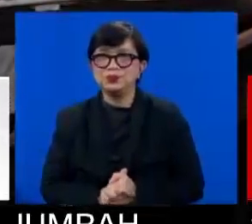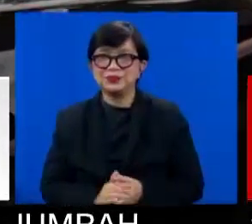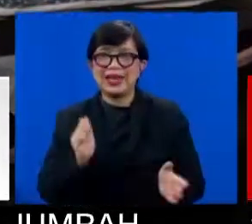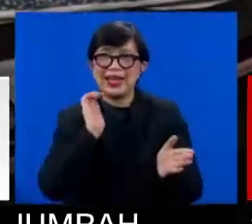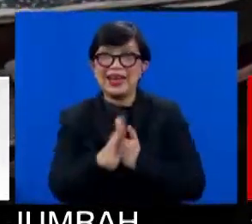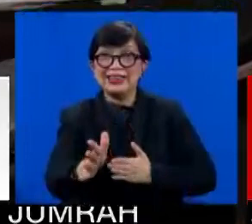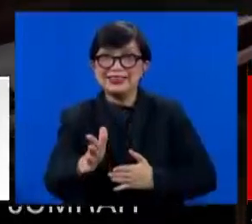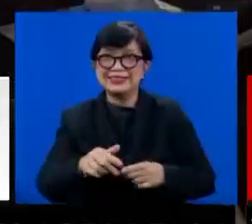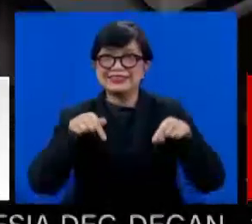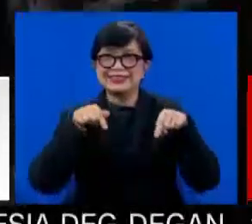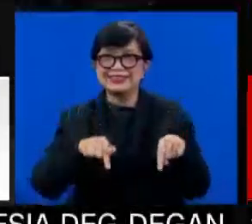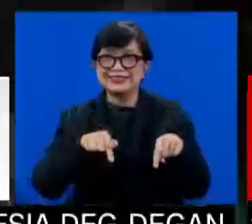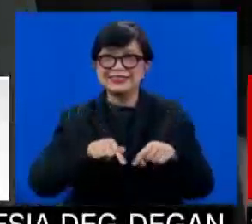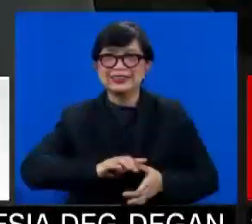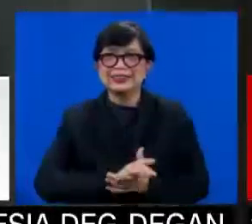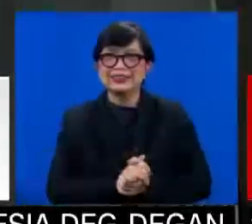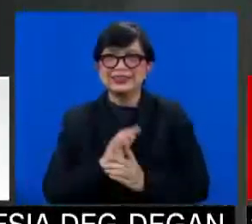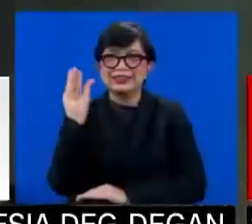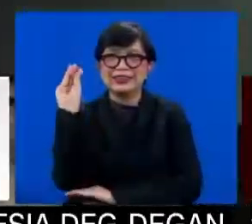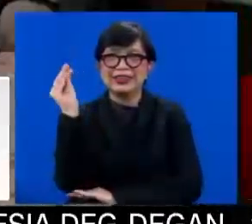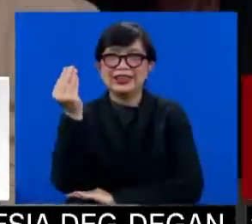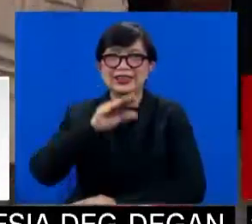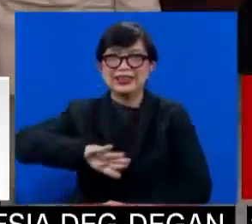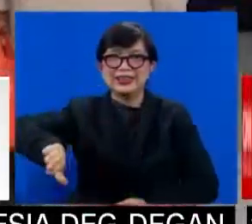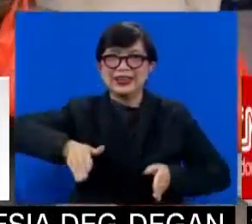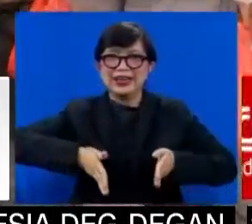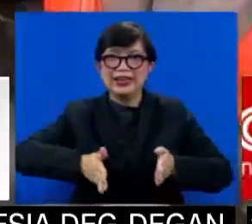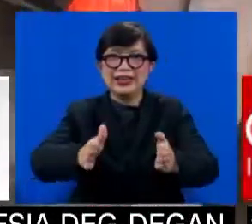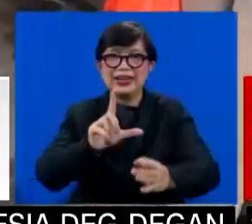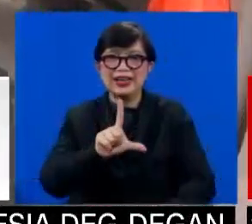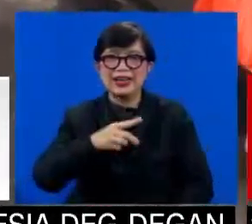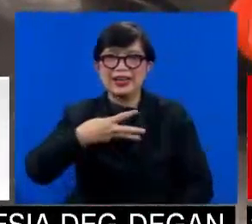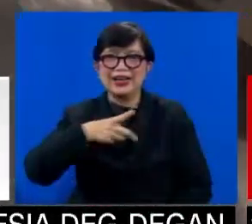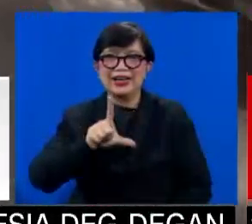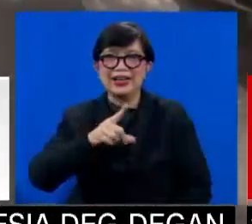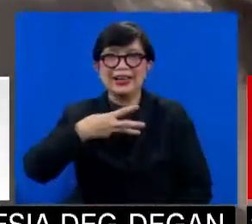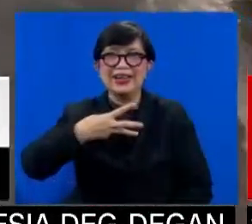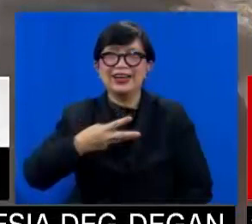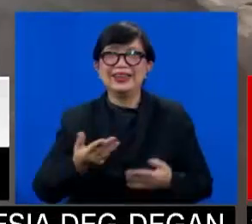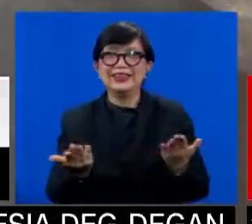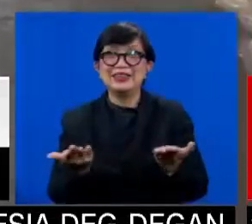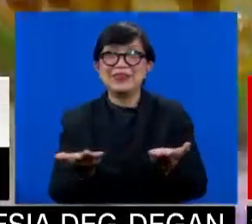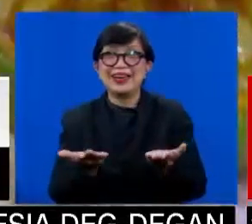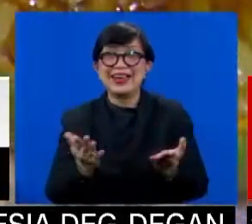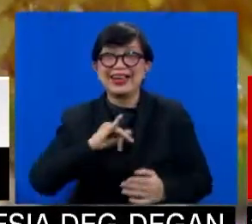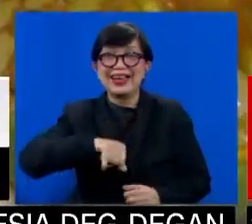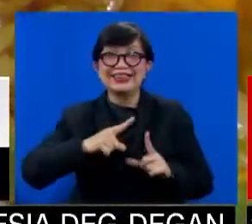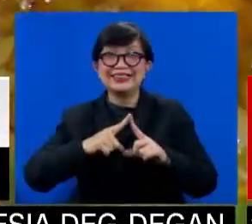Lanjut kita meluncur ke timur ibu kota, tepatnya di Gang Lele, Jalan Matraman Raya, Kecamatan Jatinegara, Jakarta Timur.